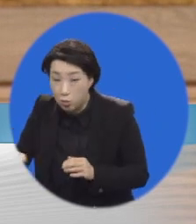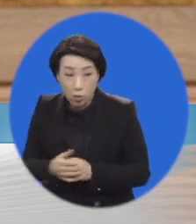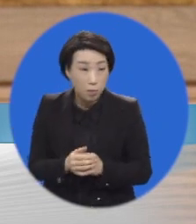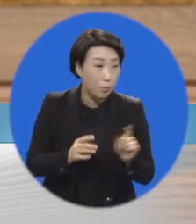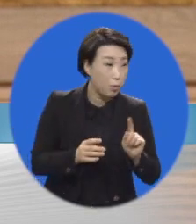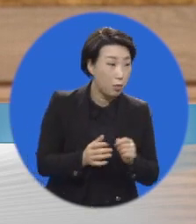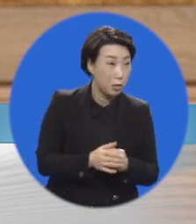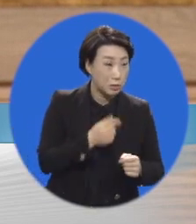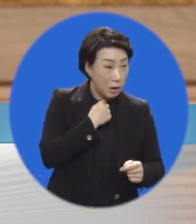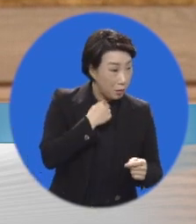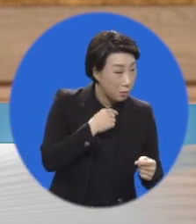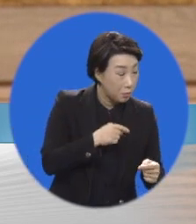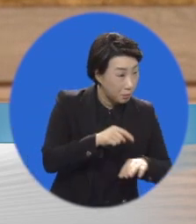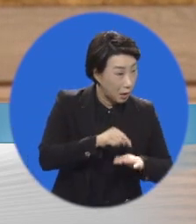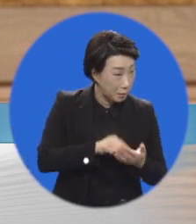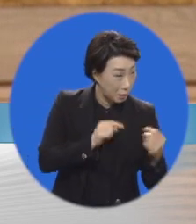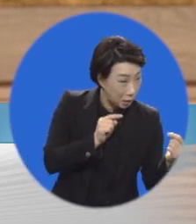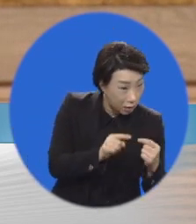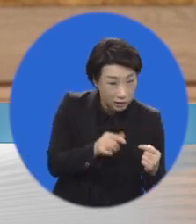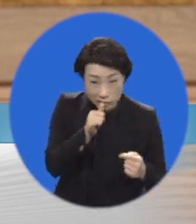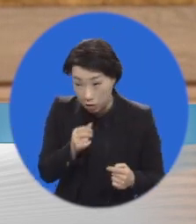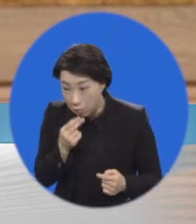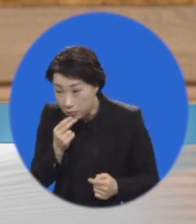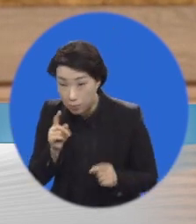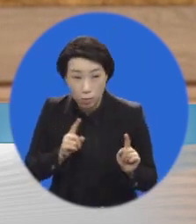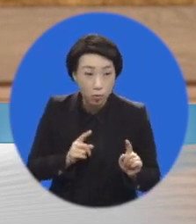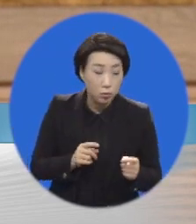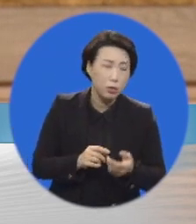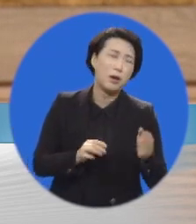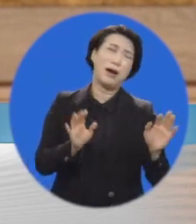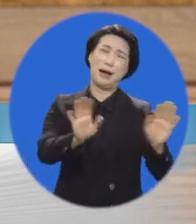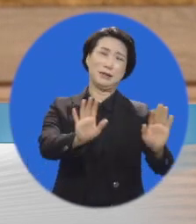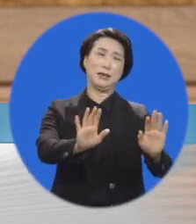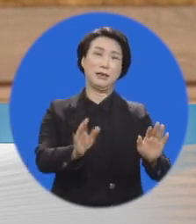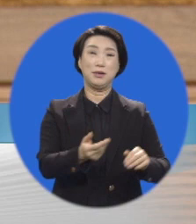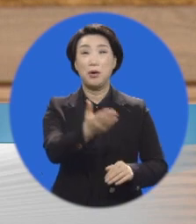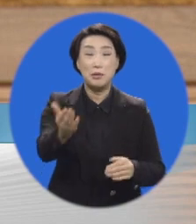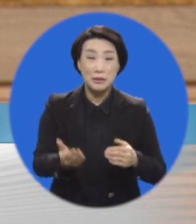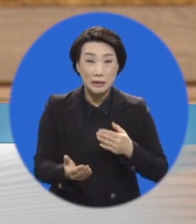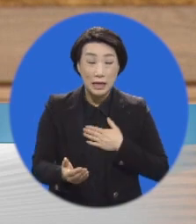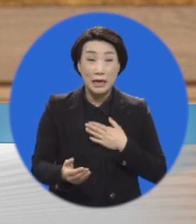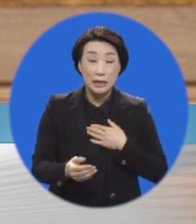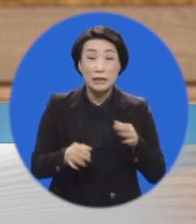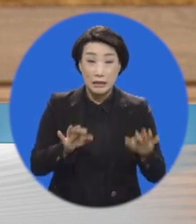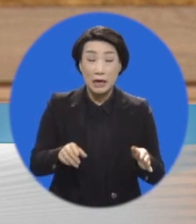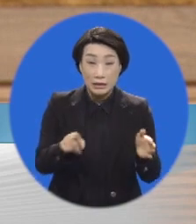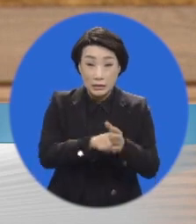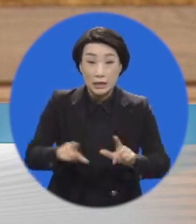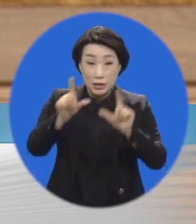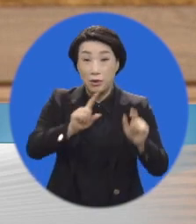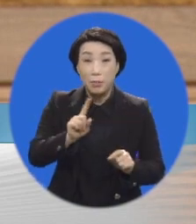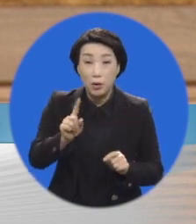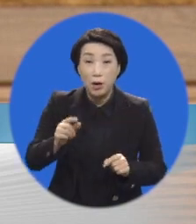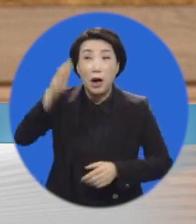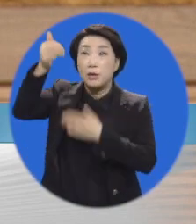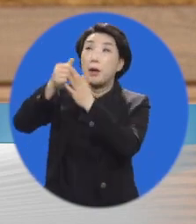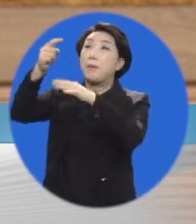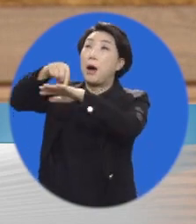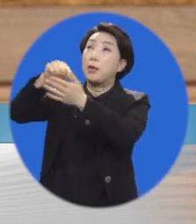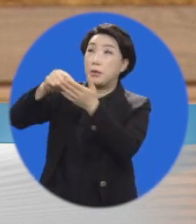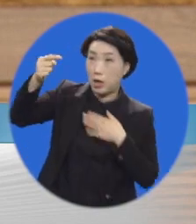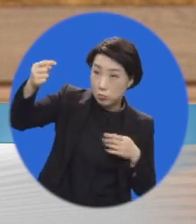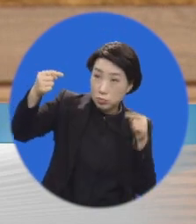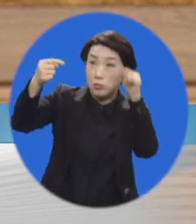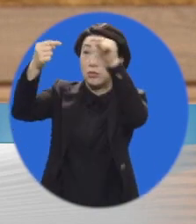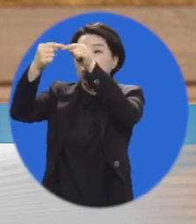내 마음에 맞는지 안 맞는지 아니야 신앙생활은 내가 하나님 마음에 맞게 해야지 네.